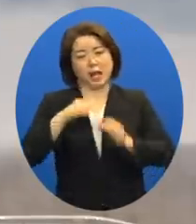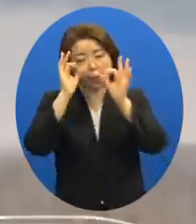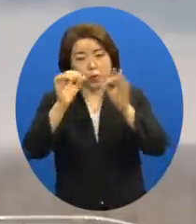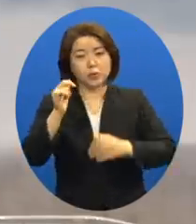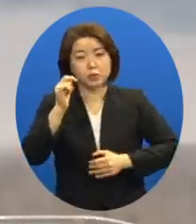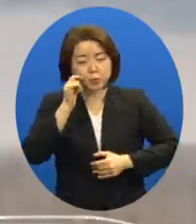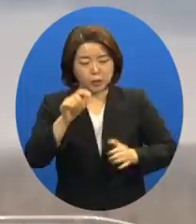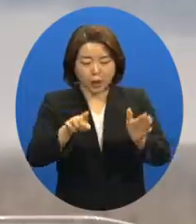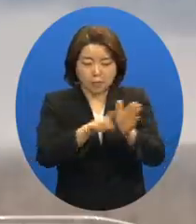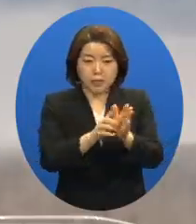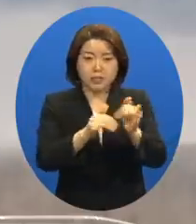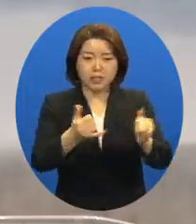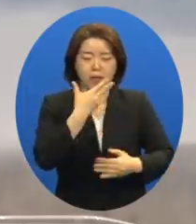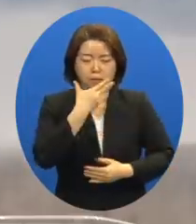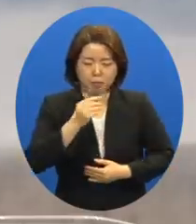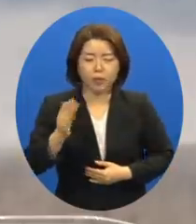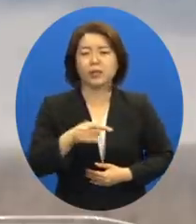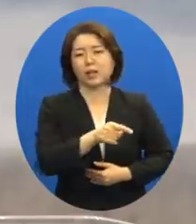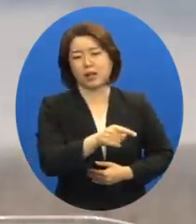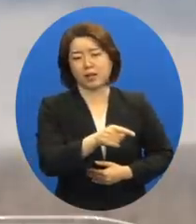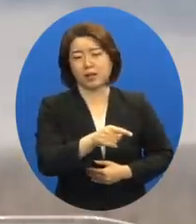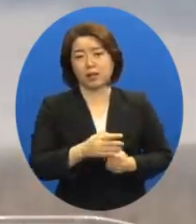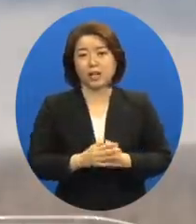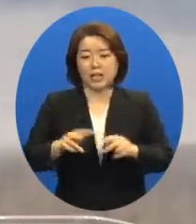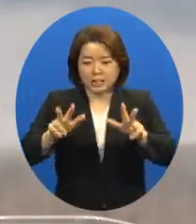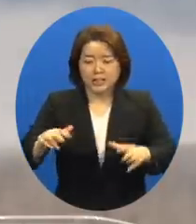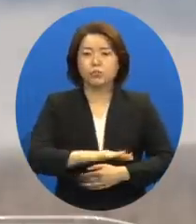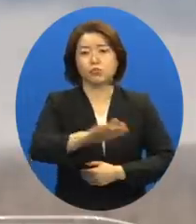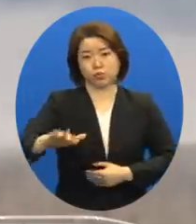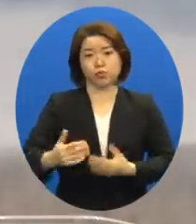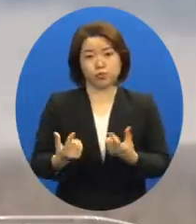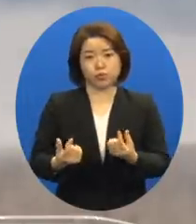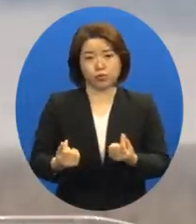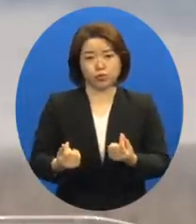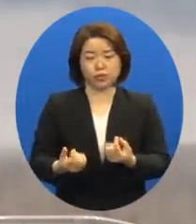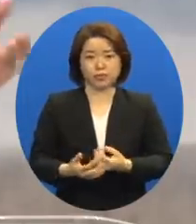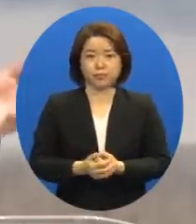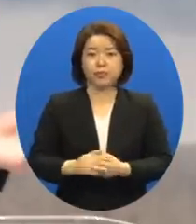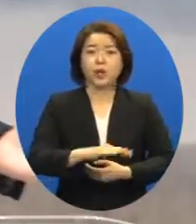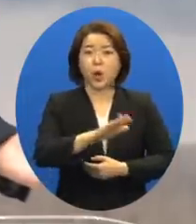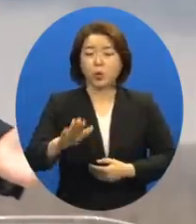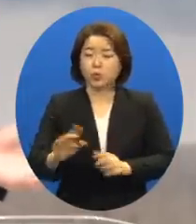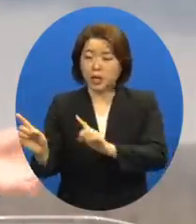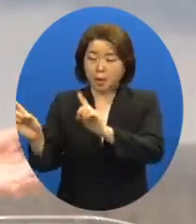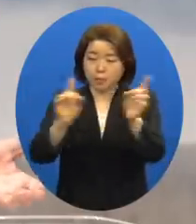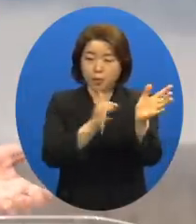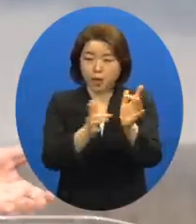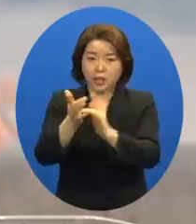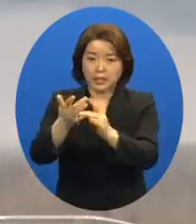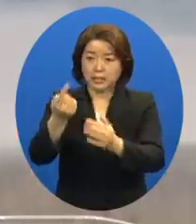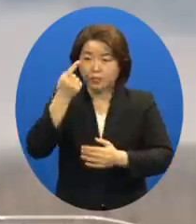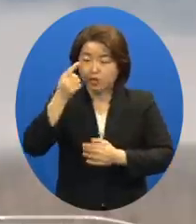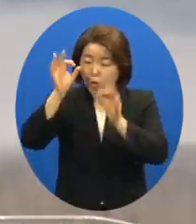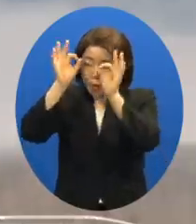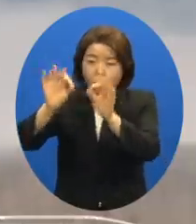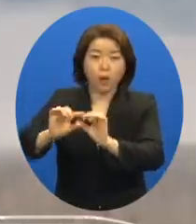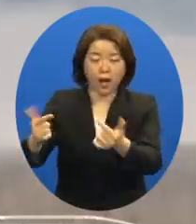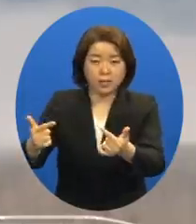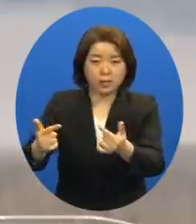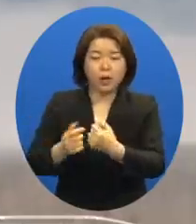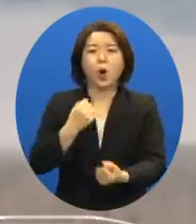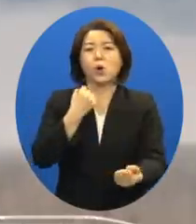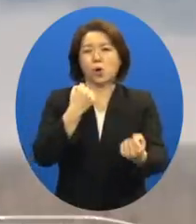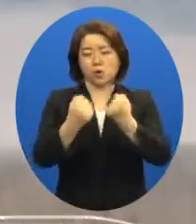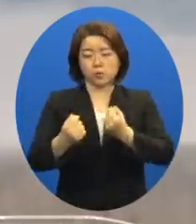자는 복되도다. 그렇게 말씀하셨는데 지금 우리들이 그렇습니다. 우리는 부활의 예수님을 본 게 아닙니다. 그런데도 우리는